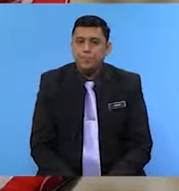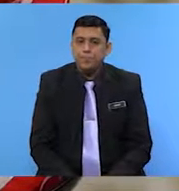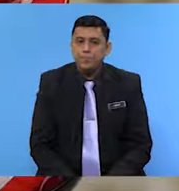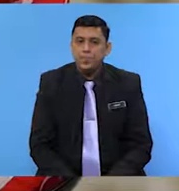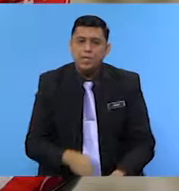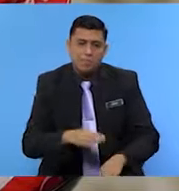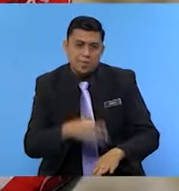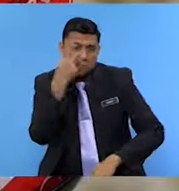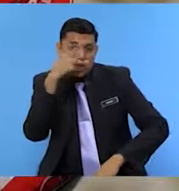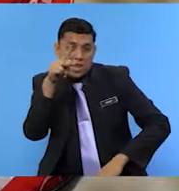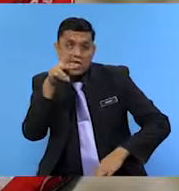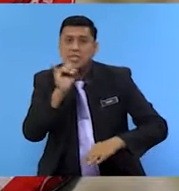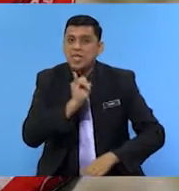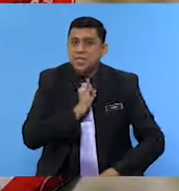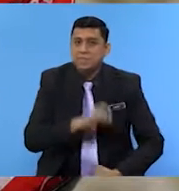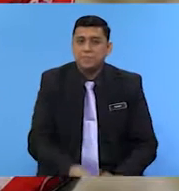pada pandangan saya,